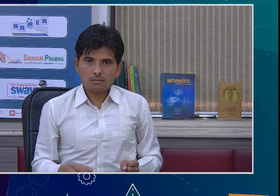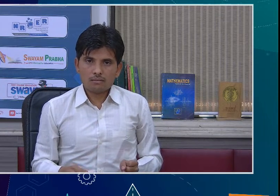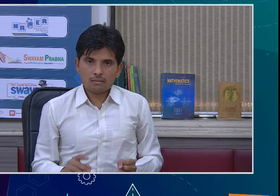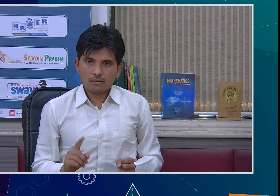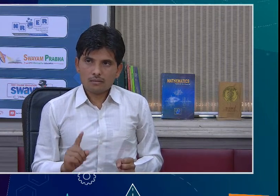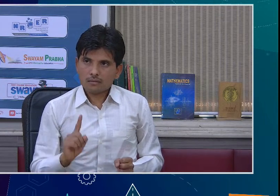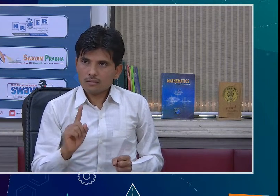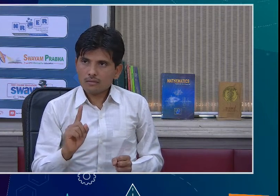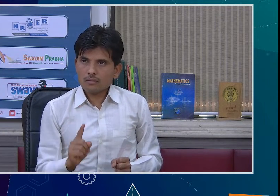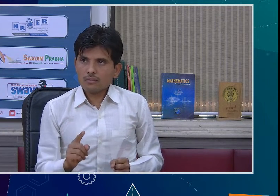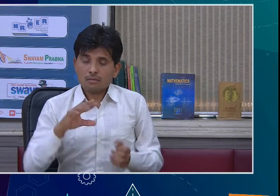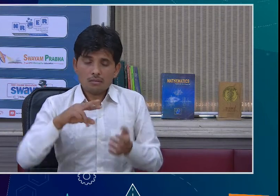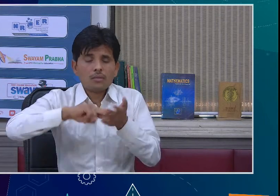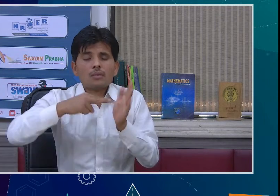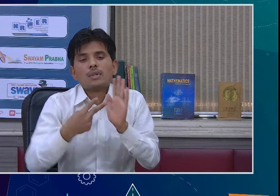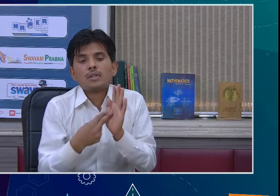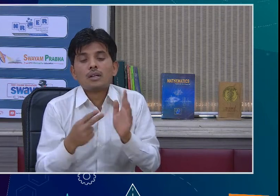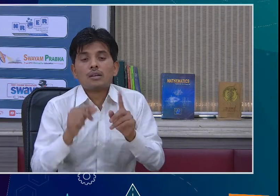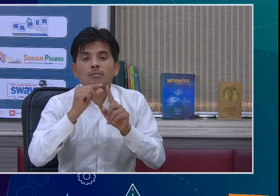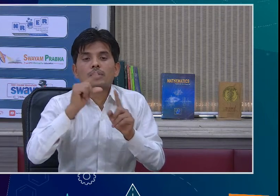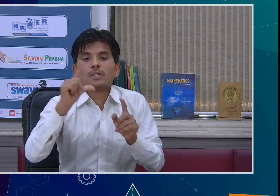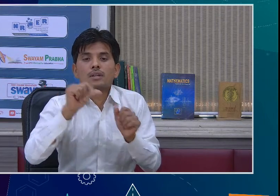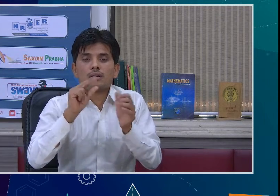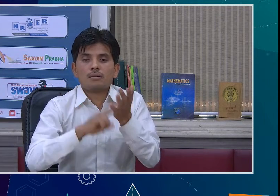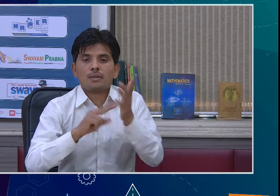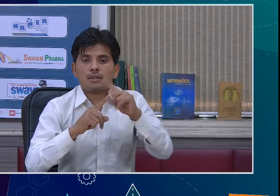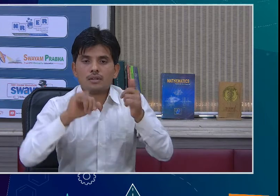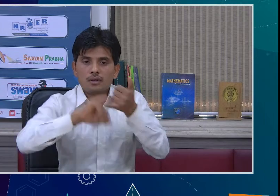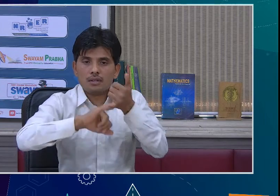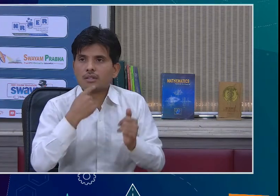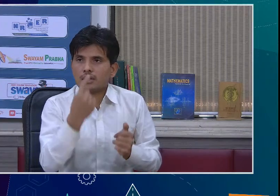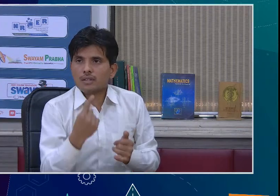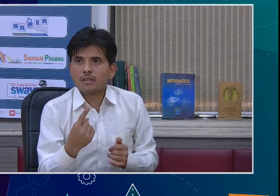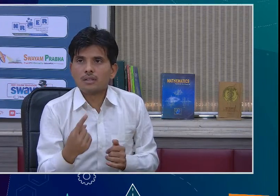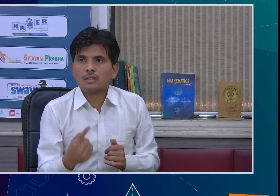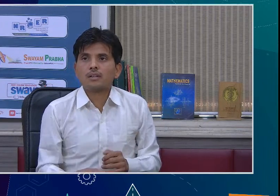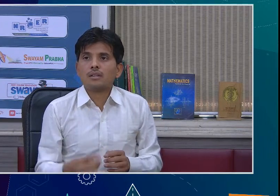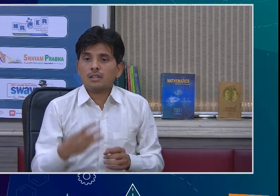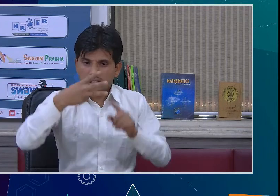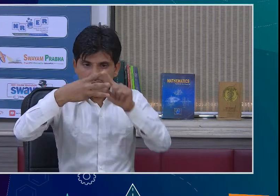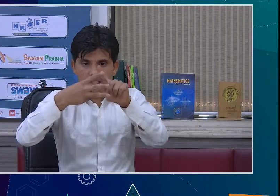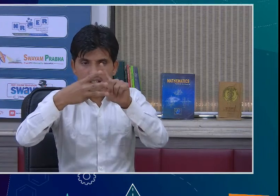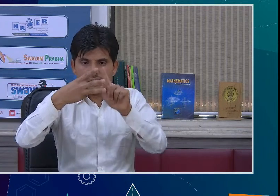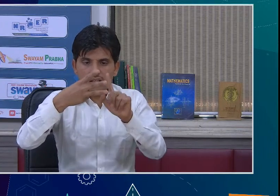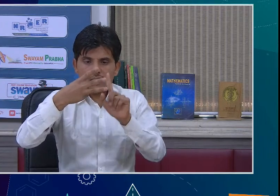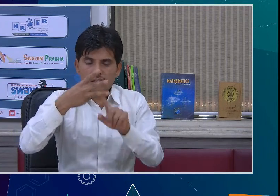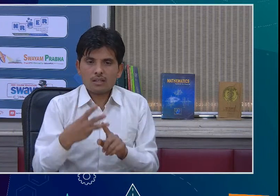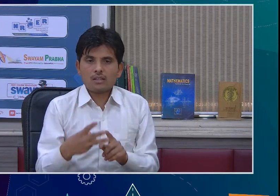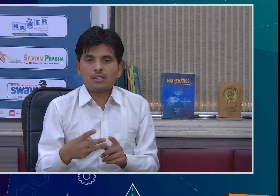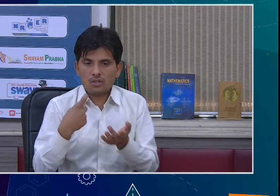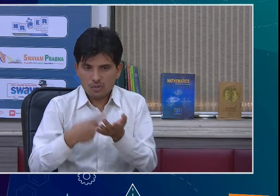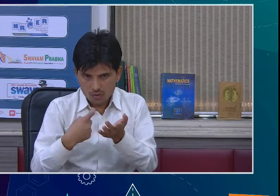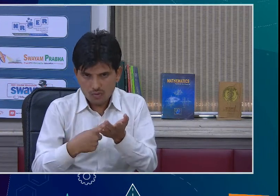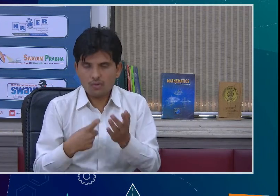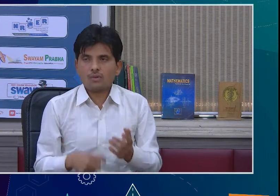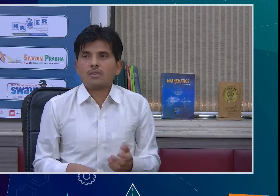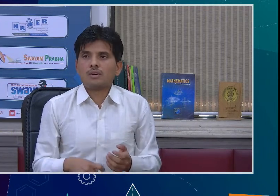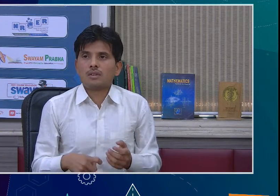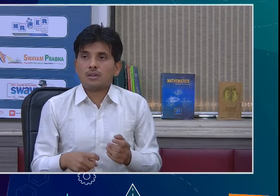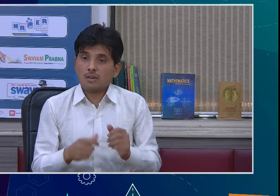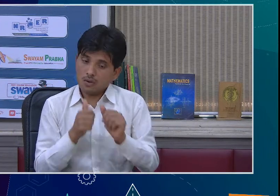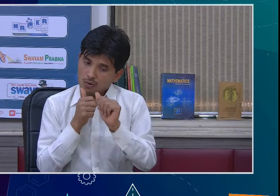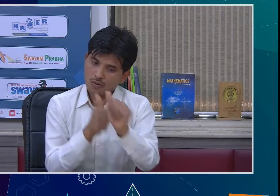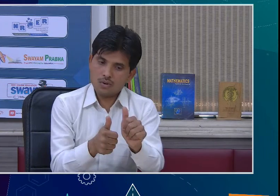Dwarf planet मतलब वो वैसे प्लैनेट्स या ग्रह है जो 3 कंडीशंस, नेसेसरी कंडीशंस किसी